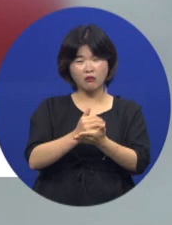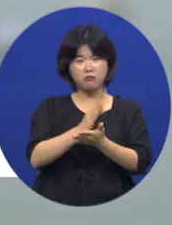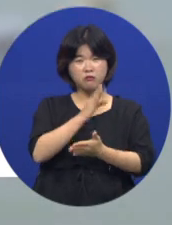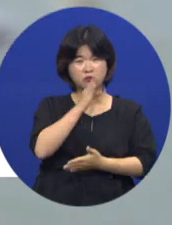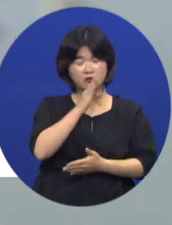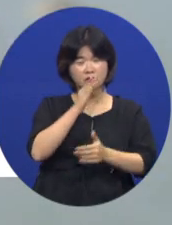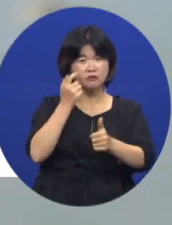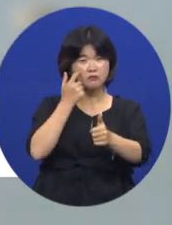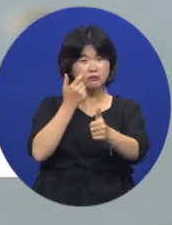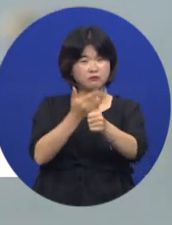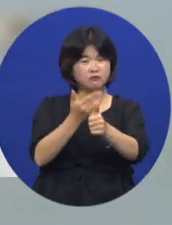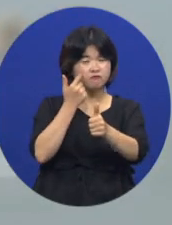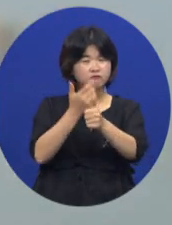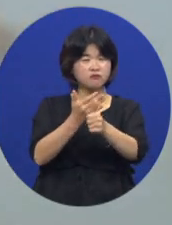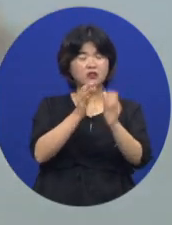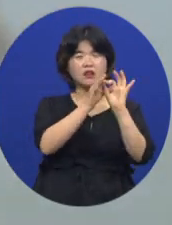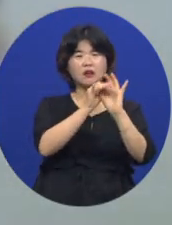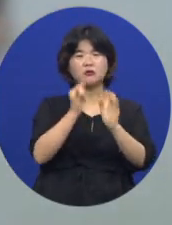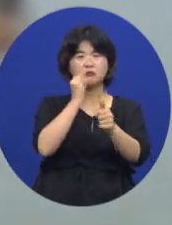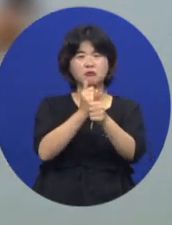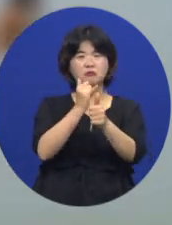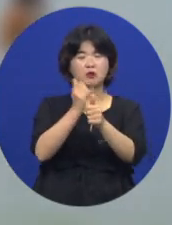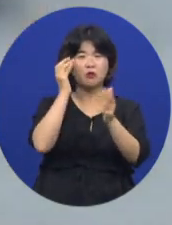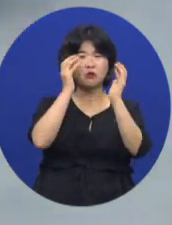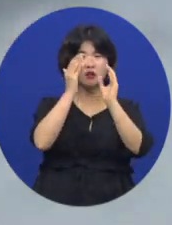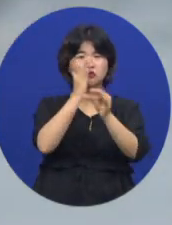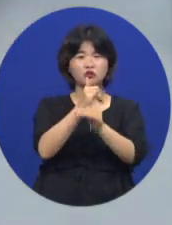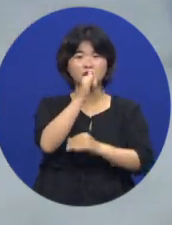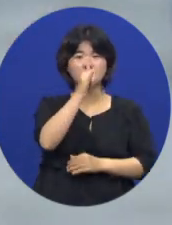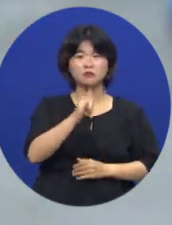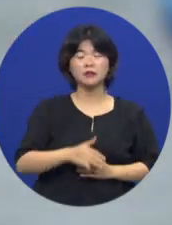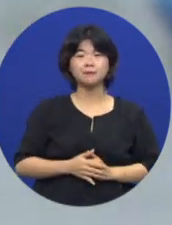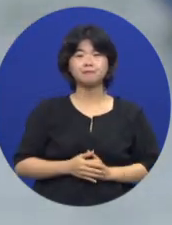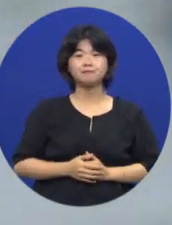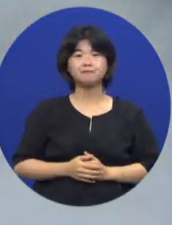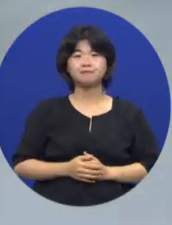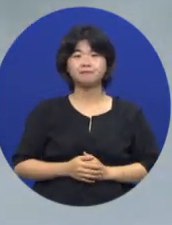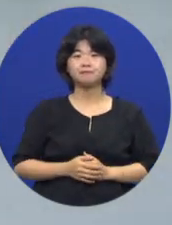맞냐 는 피서객들의 문의가 잇따르는 등 혼란이 이어지고 있습니다